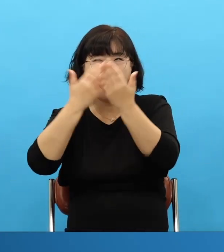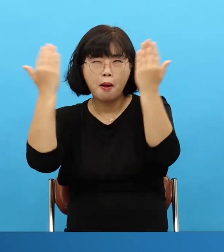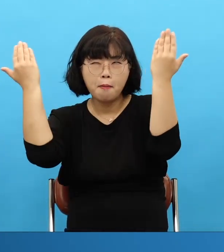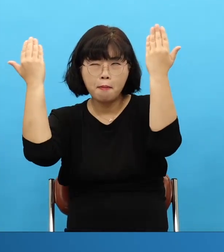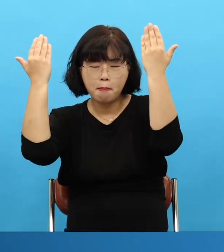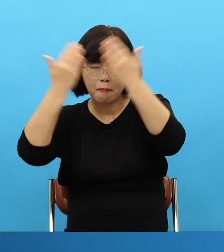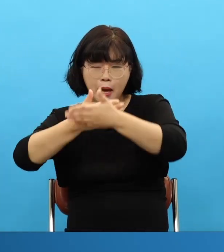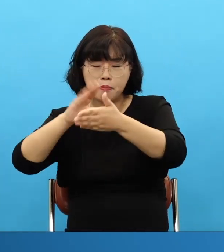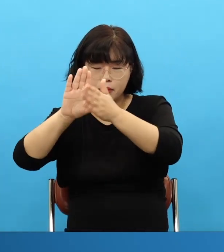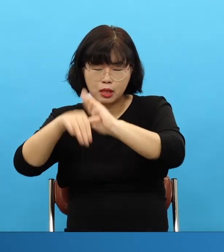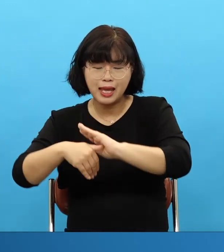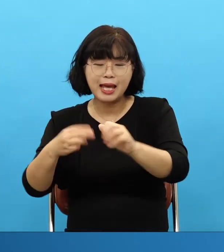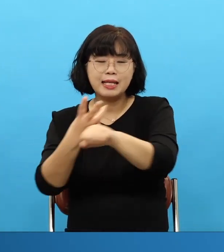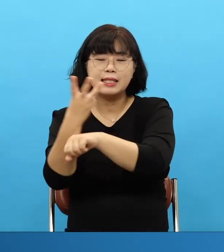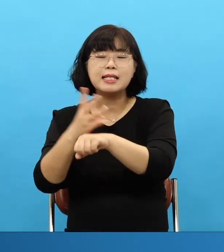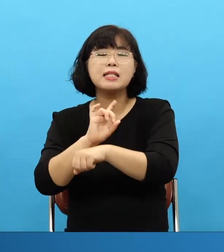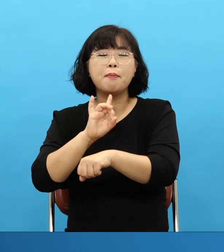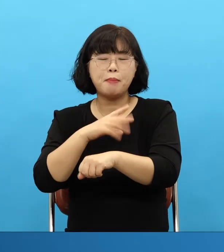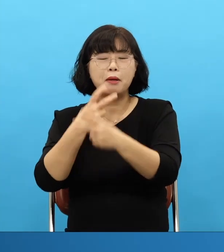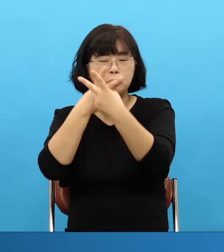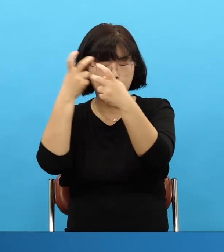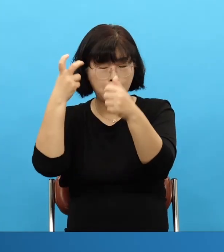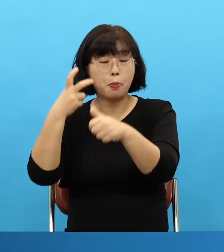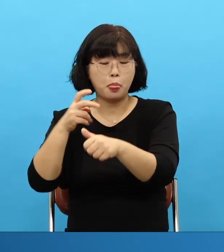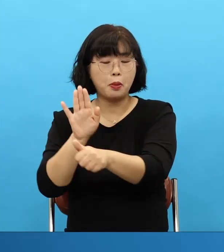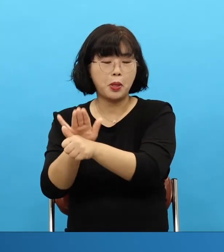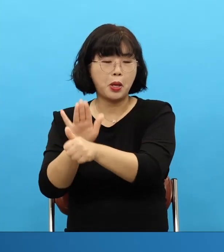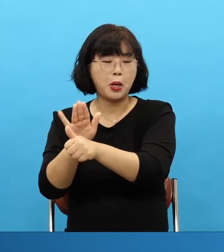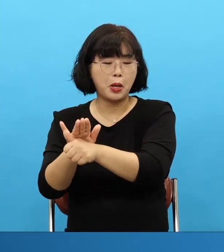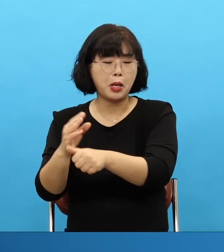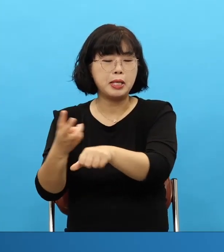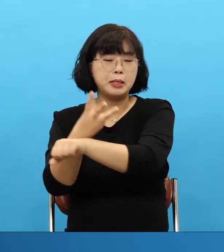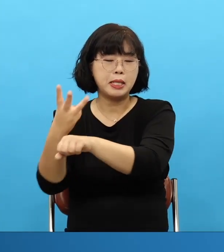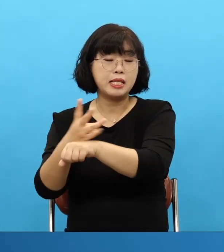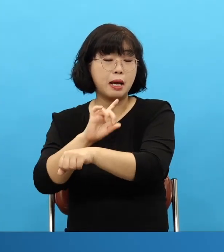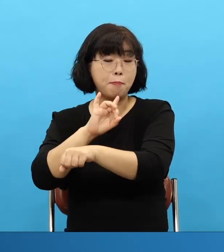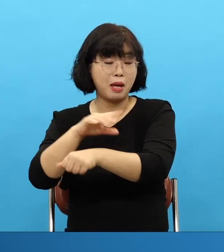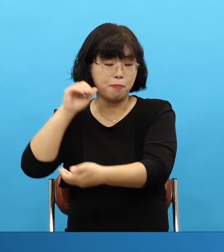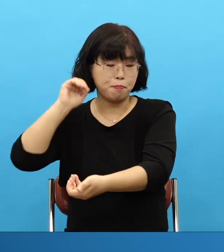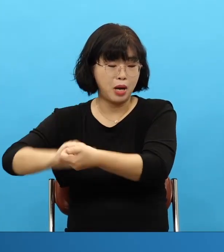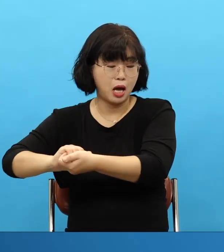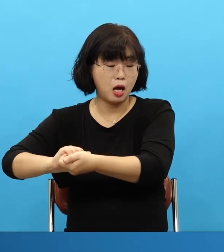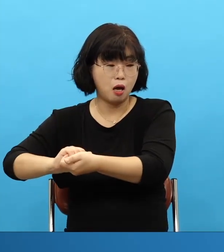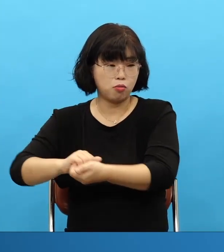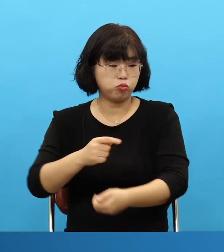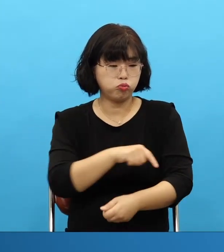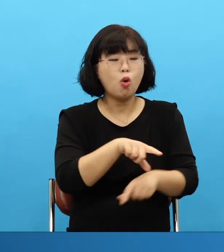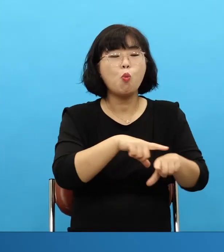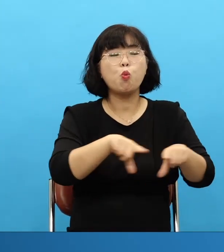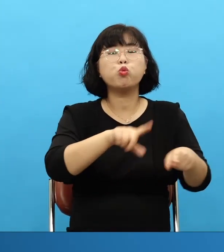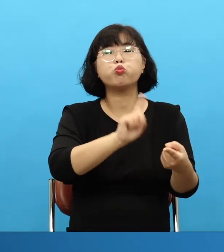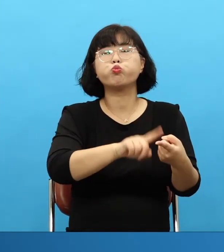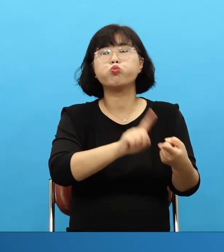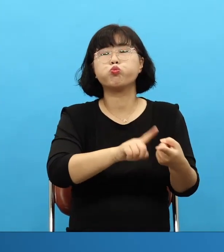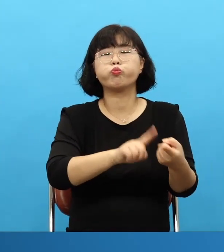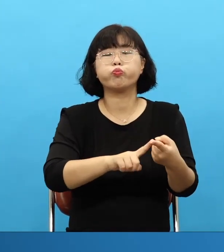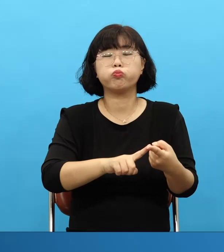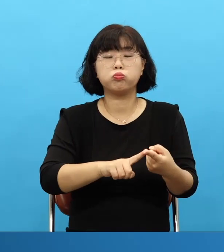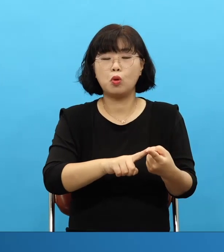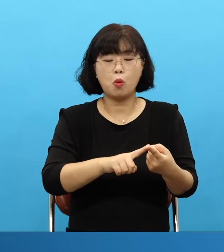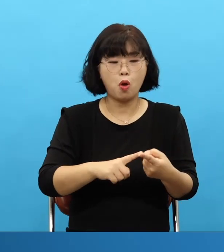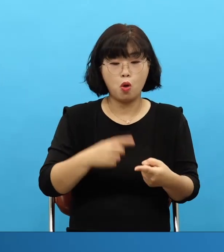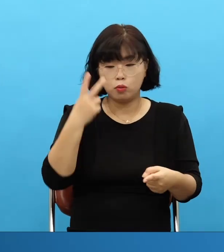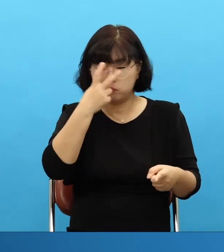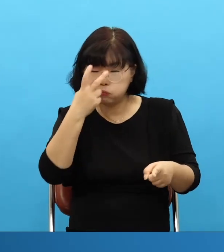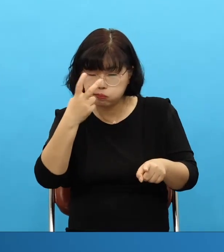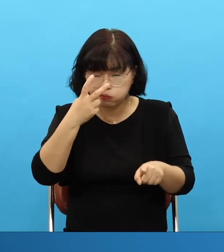they actually got better far quicker. 우리는 막 잠 안 오는 거 그냥 그런 거 할 필요 없습니다. So if you say, oh, I'm so worried because I can't get to sleep at night, you don't need to worry